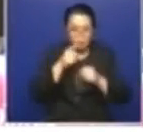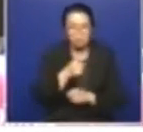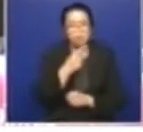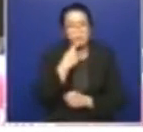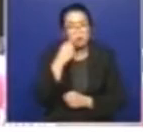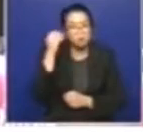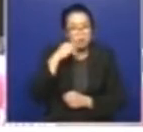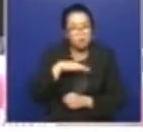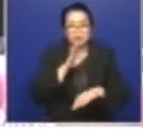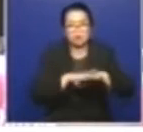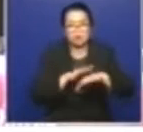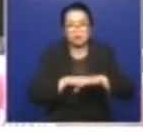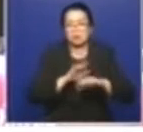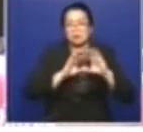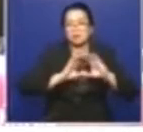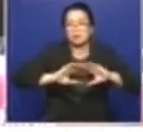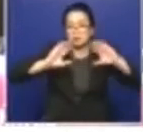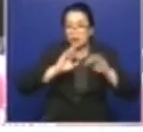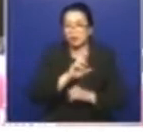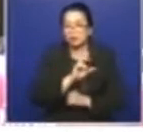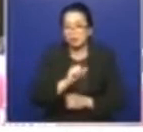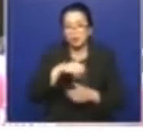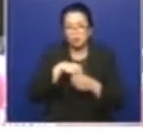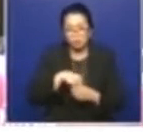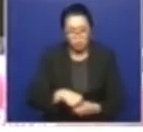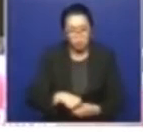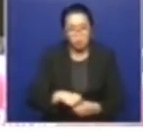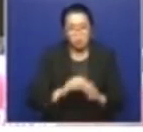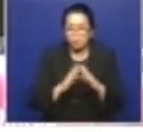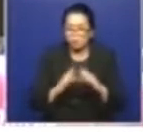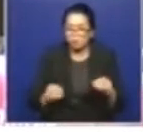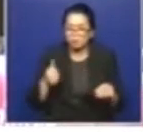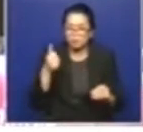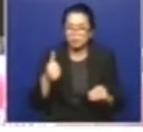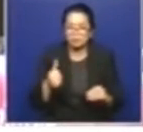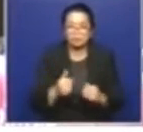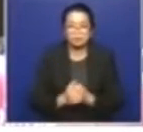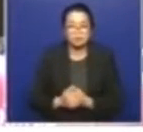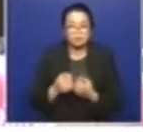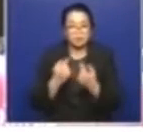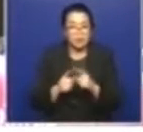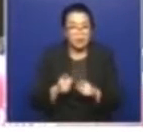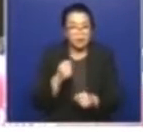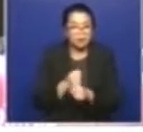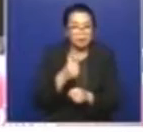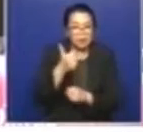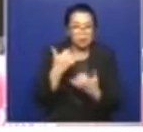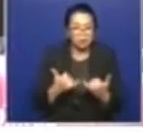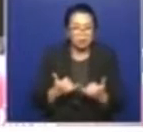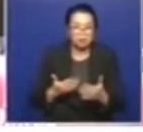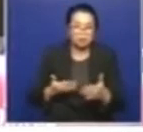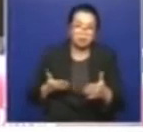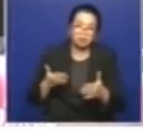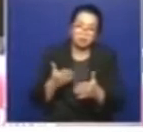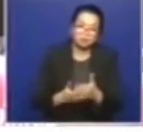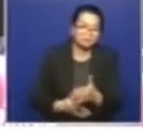าเป็นอยู่กันไปได้ทางที่จะเป็นไปได้วันนี้มันมาถึงจุดที่ต้องพูดกันตามความเป็นจริ